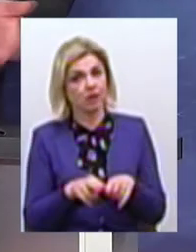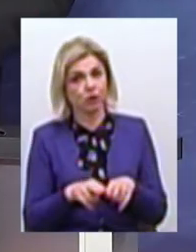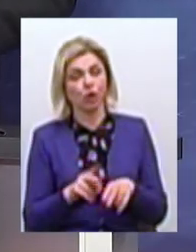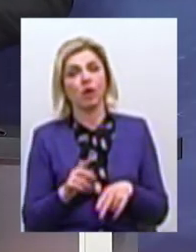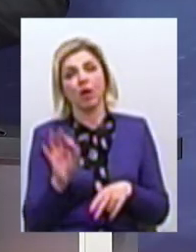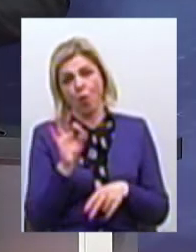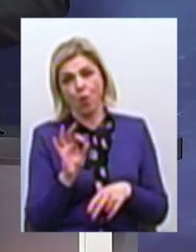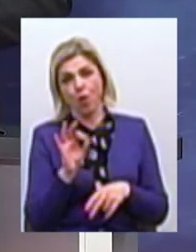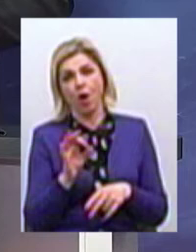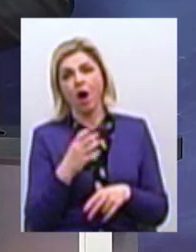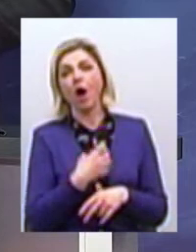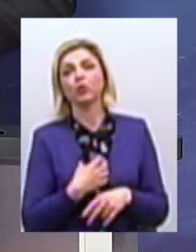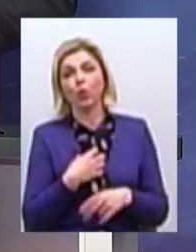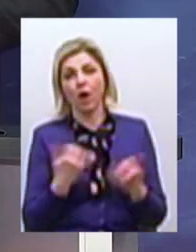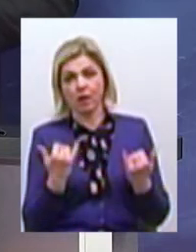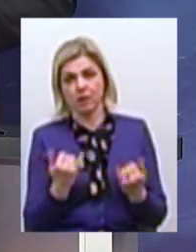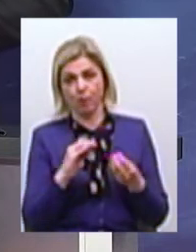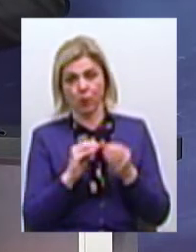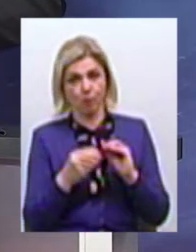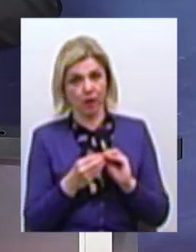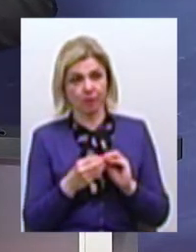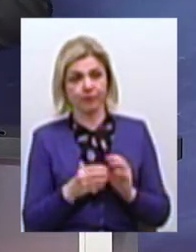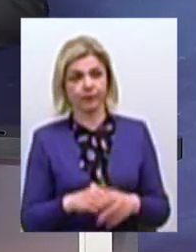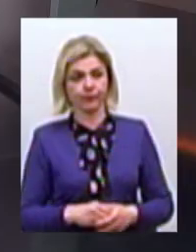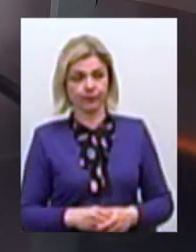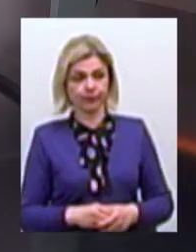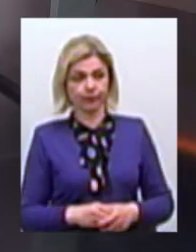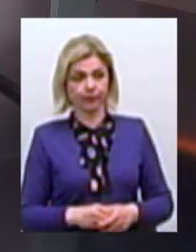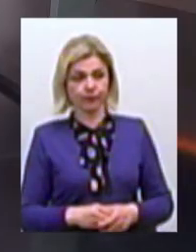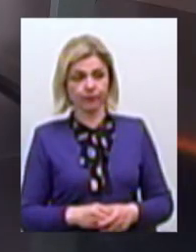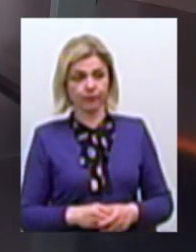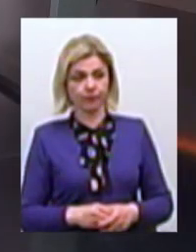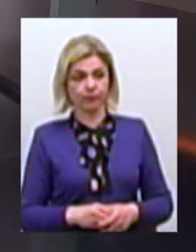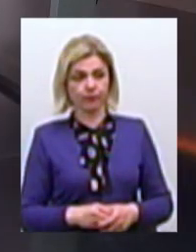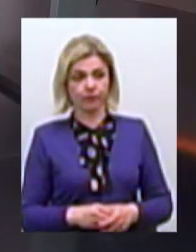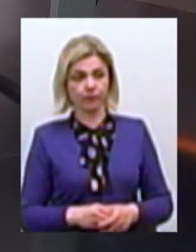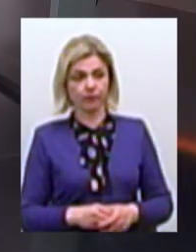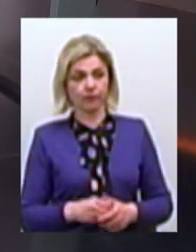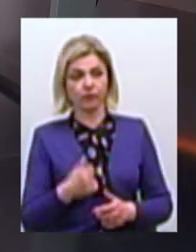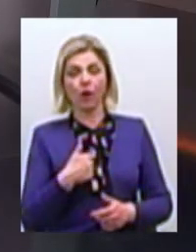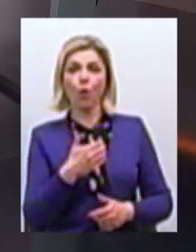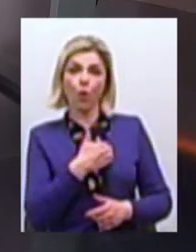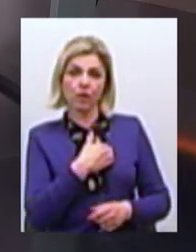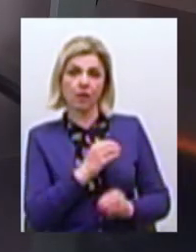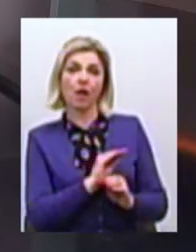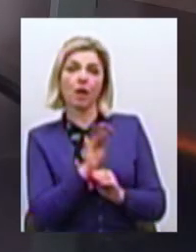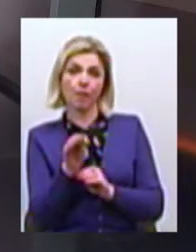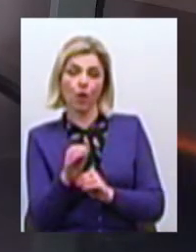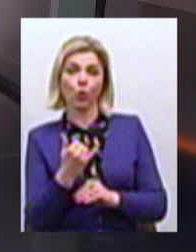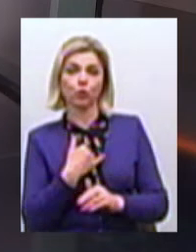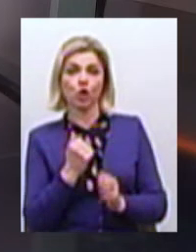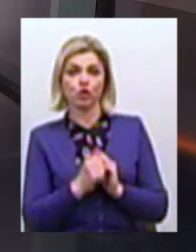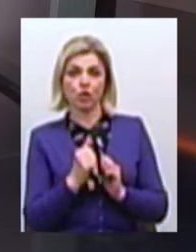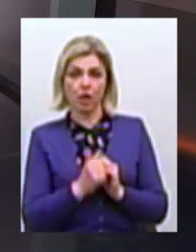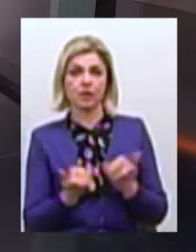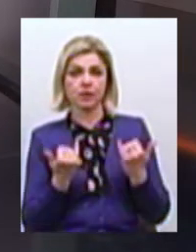щодо актуальності, в принципі, проблеми. Олена, є запитання? Просто якби хотіла ремарочку. У нас дуже часто